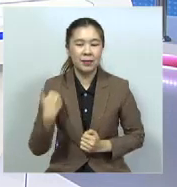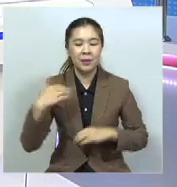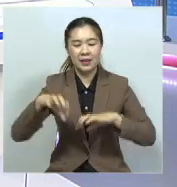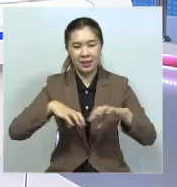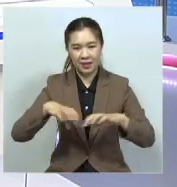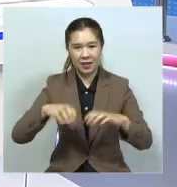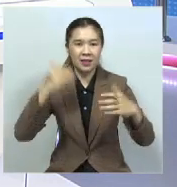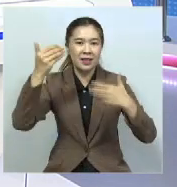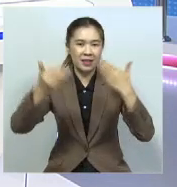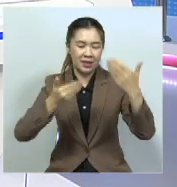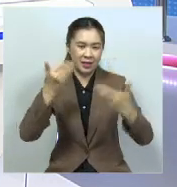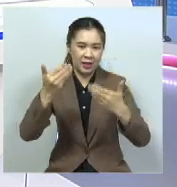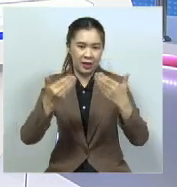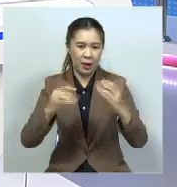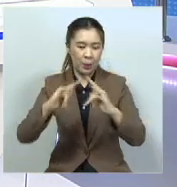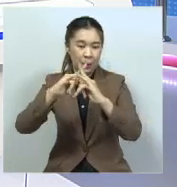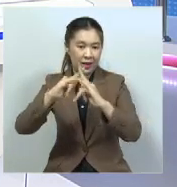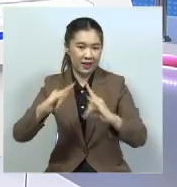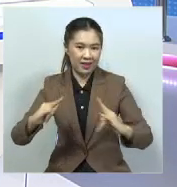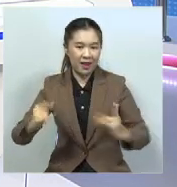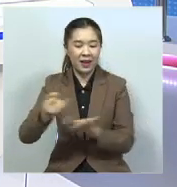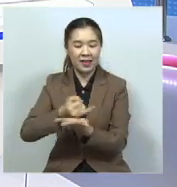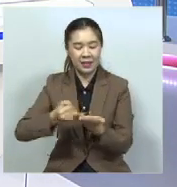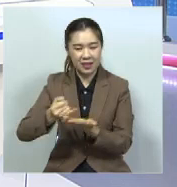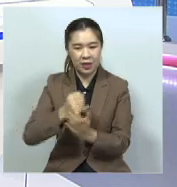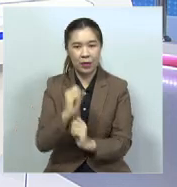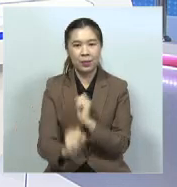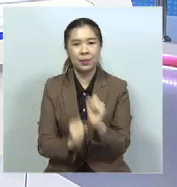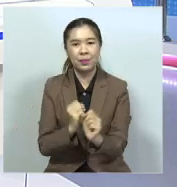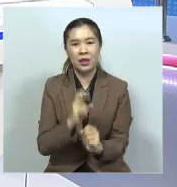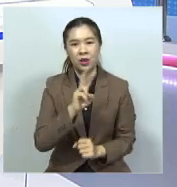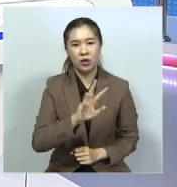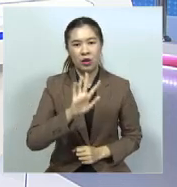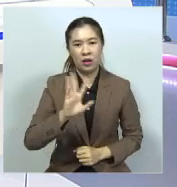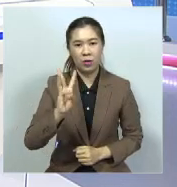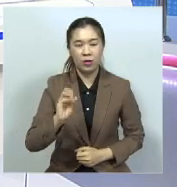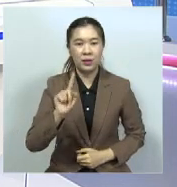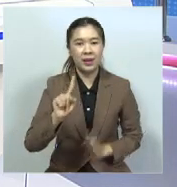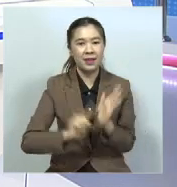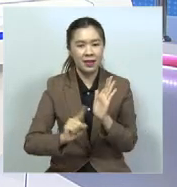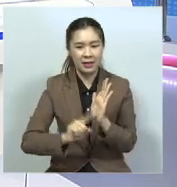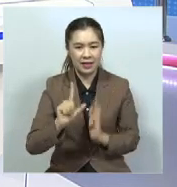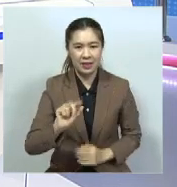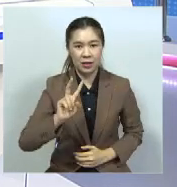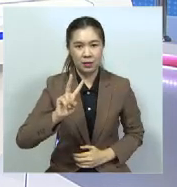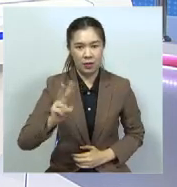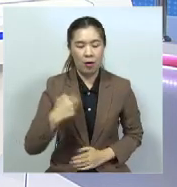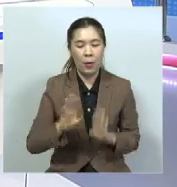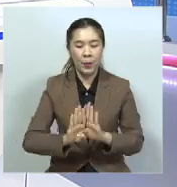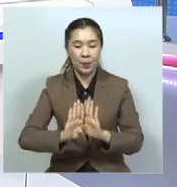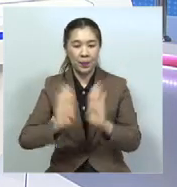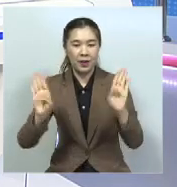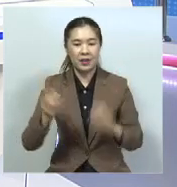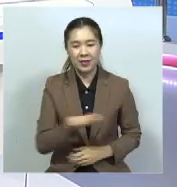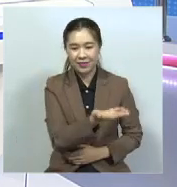การจัดกิจกรรมขึ้นมาเป็นค่ายศิลปะเพื่อมวลมนุษย์ปี2561ครั้งที่22เป็นการเปิดพื้นที่ให้เยาว